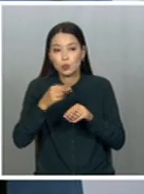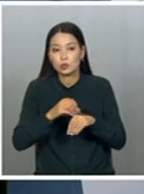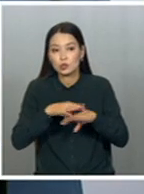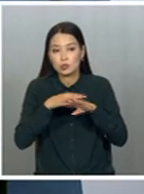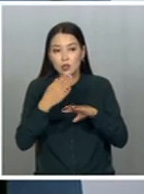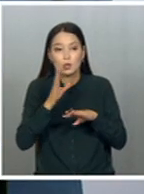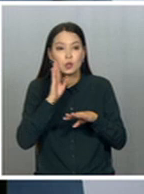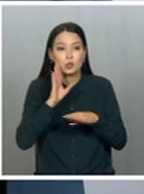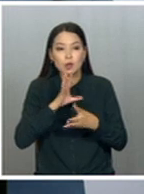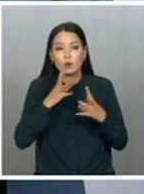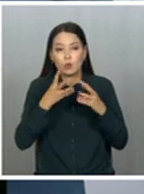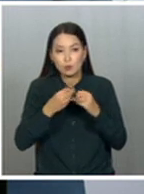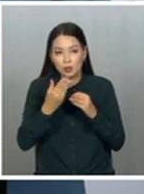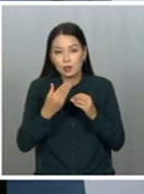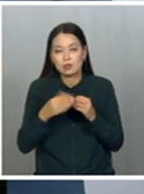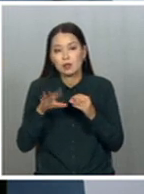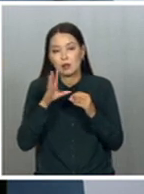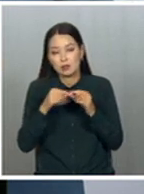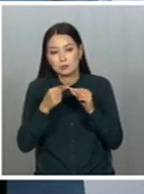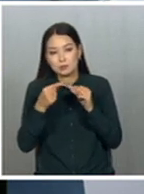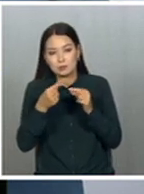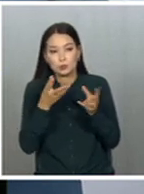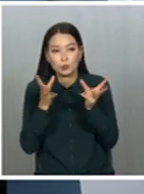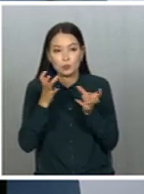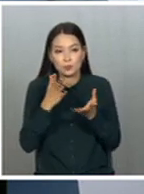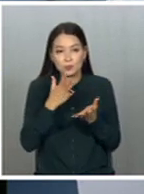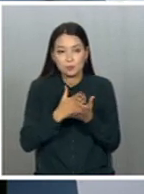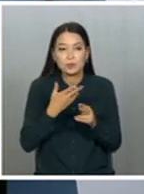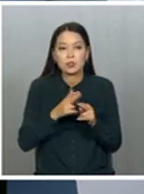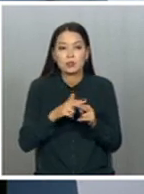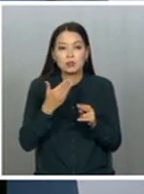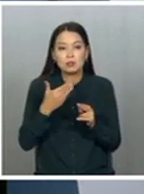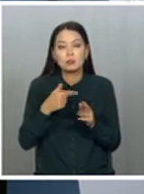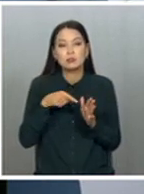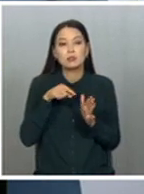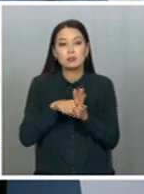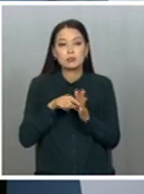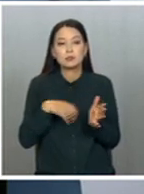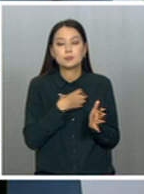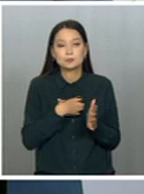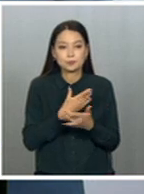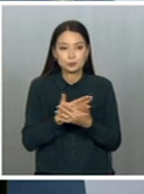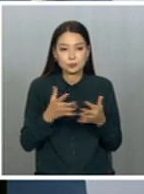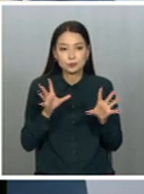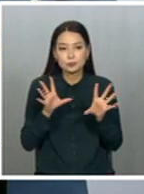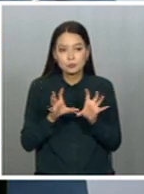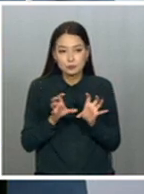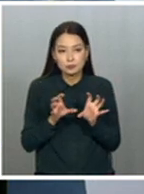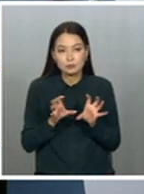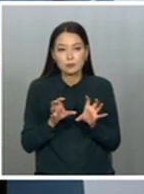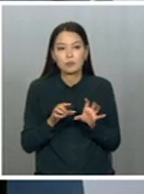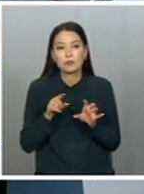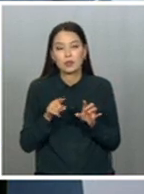мөлшері азаяды да су потенциалы төмендейді. Ал ондай жасушалар сорғыш қасиеттігі жоғарылайды да, оларда